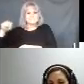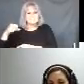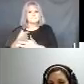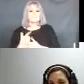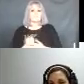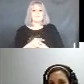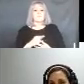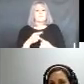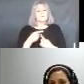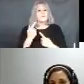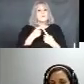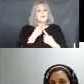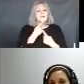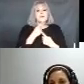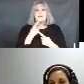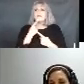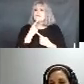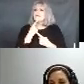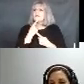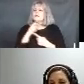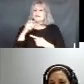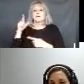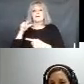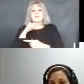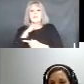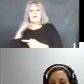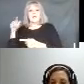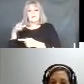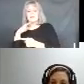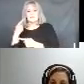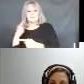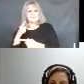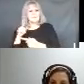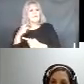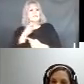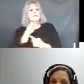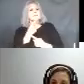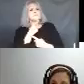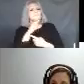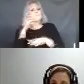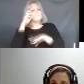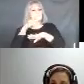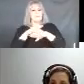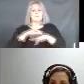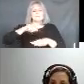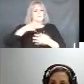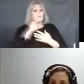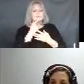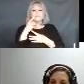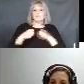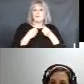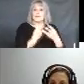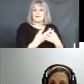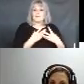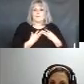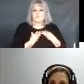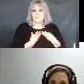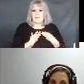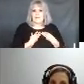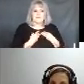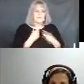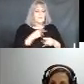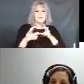tempel. Ok, toe maak hulle ons nou die man, hulle sê toe vir hom wat ons het gee ons vir jou, en hy maak hom